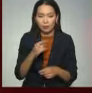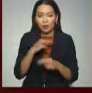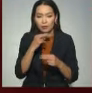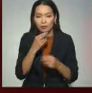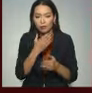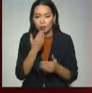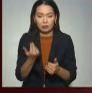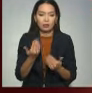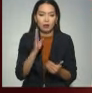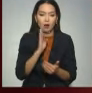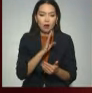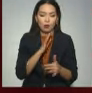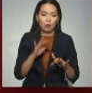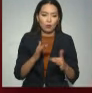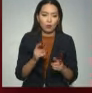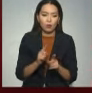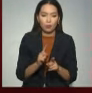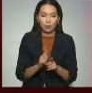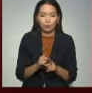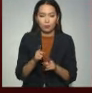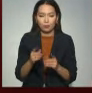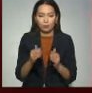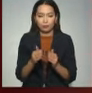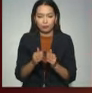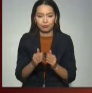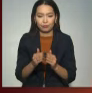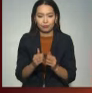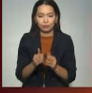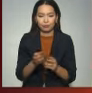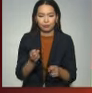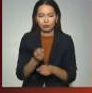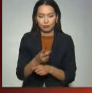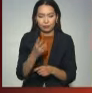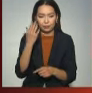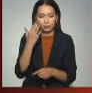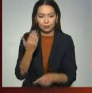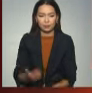беруге шамасы жоға ел. Бейкіна балапанды үйден қуып әлек.